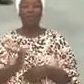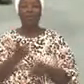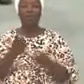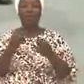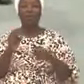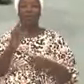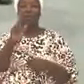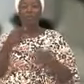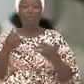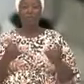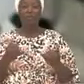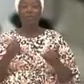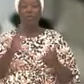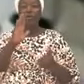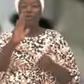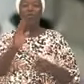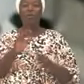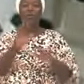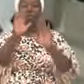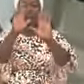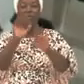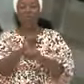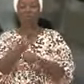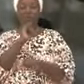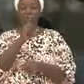tommy ratledge certains